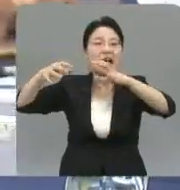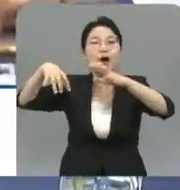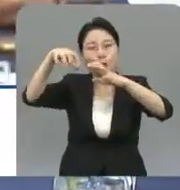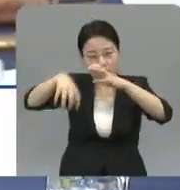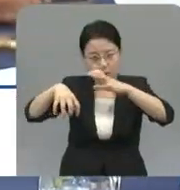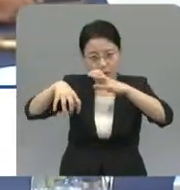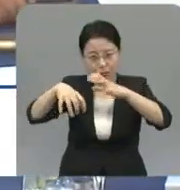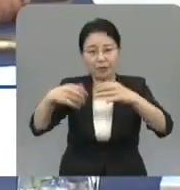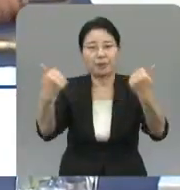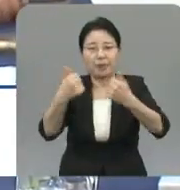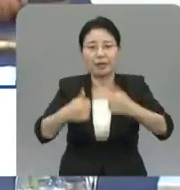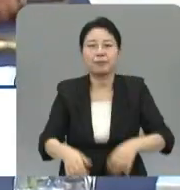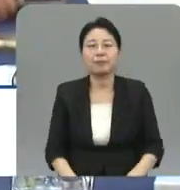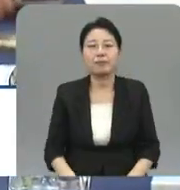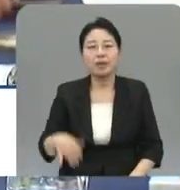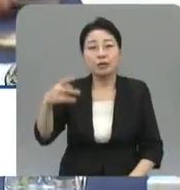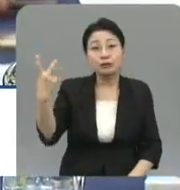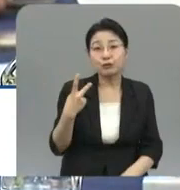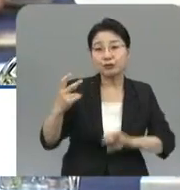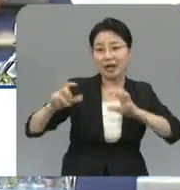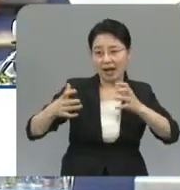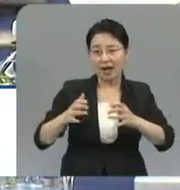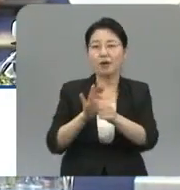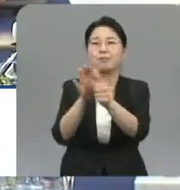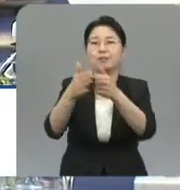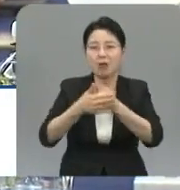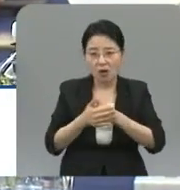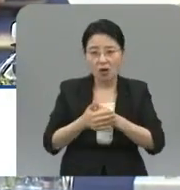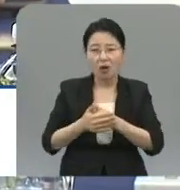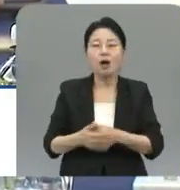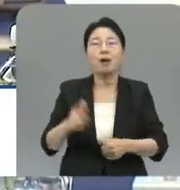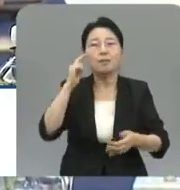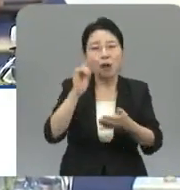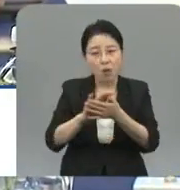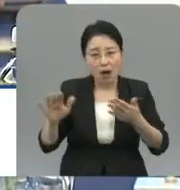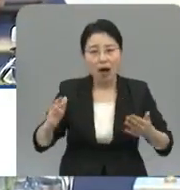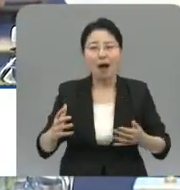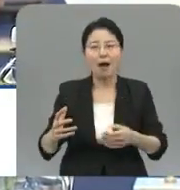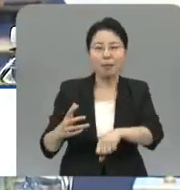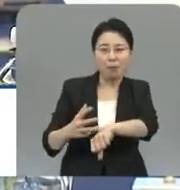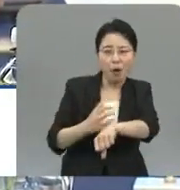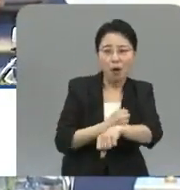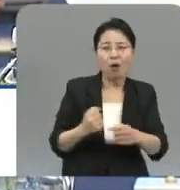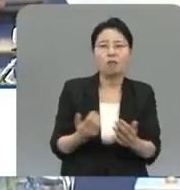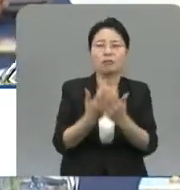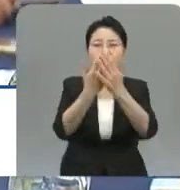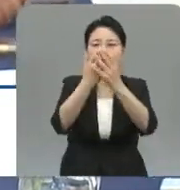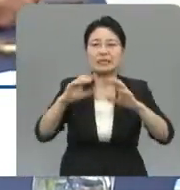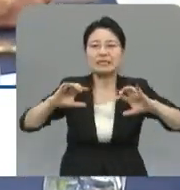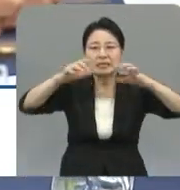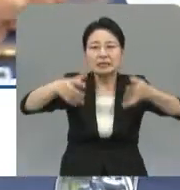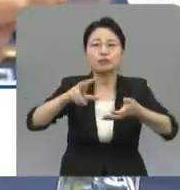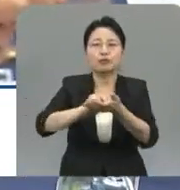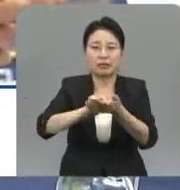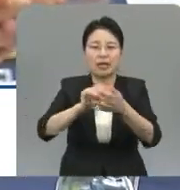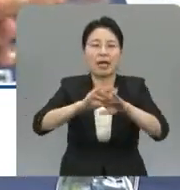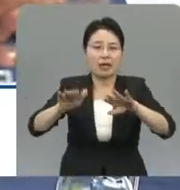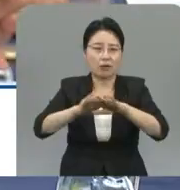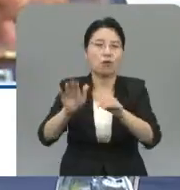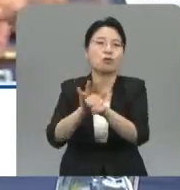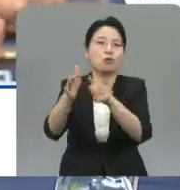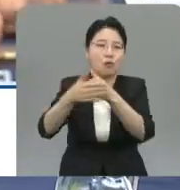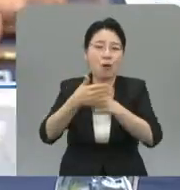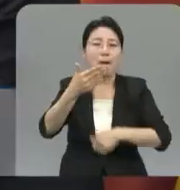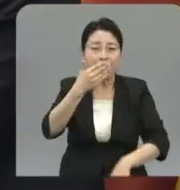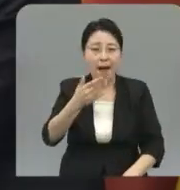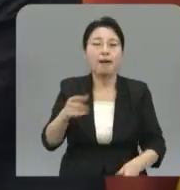yang terkontaminasi zat radioaktif dari PLN fukushima ke laut Yoon menyampaikan permintaan tersebut dalam pertemuan dengan kishida di sebuah